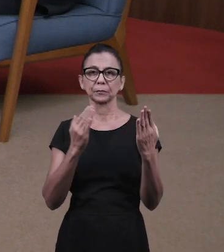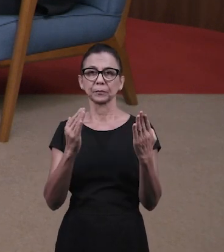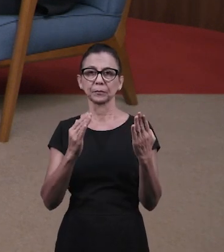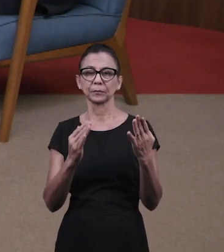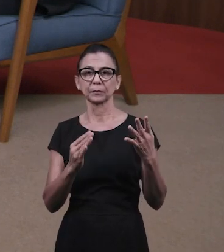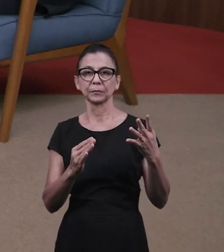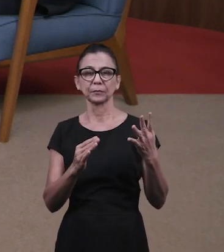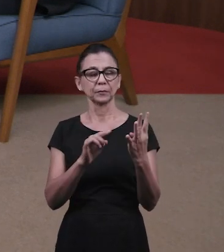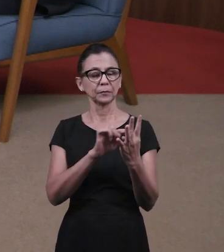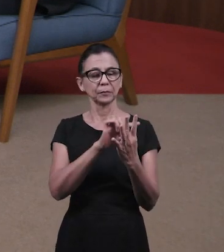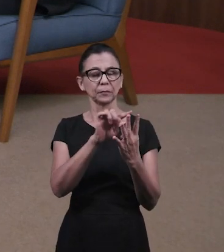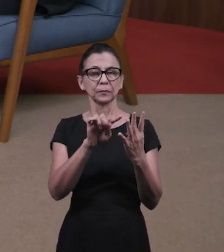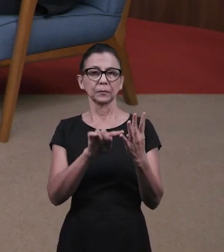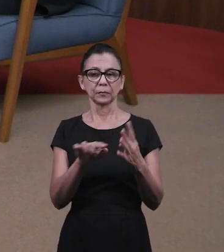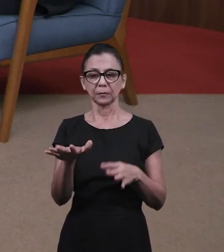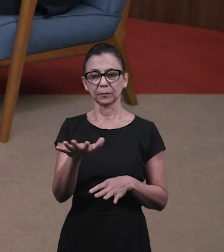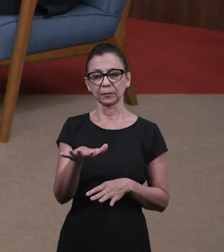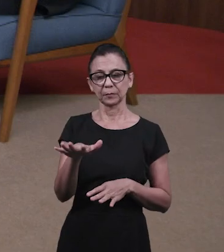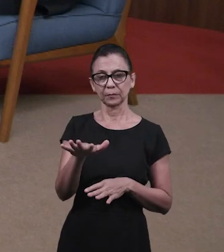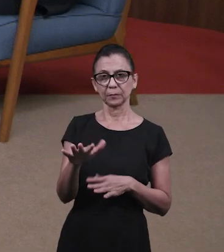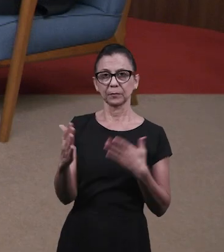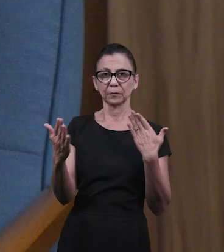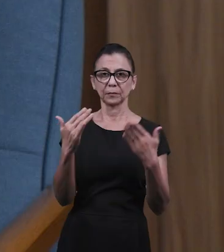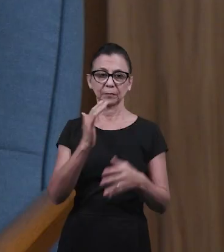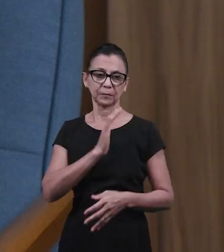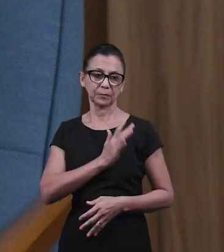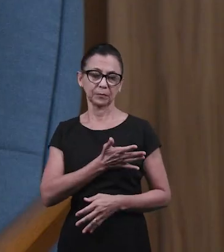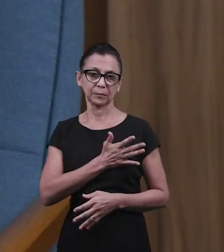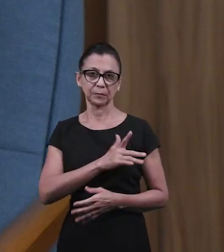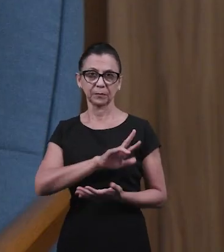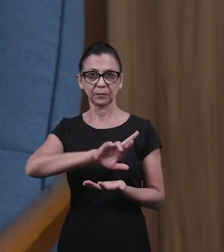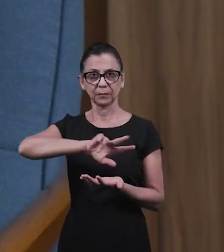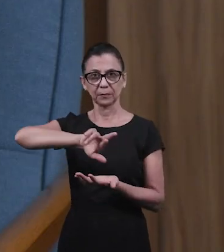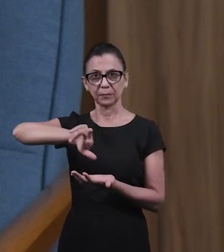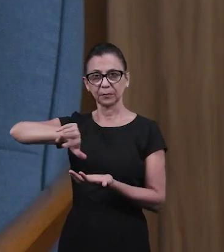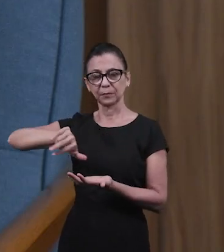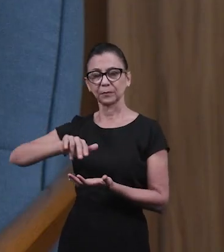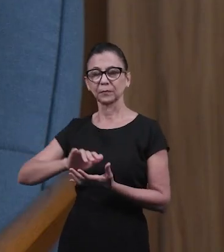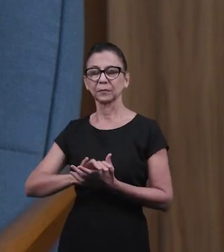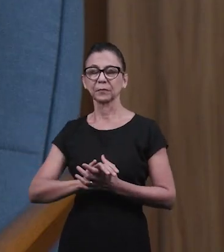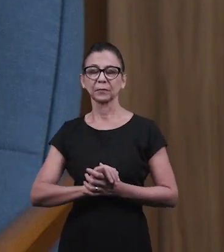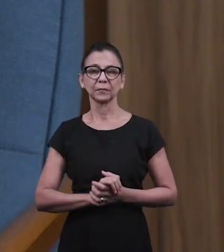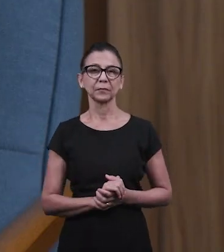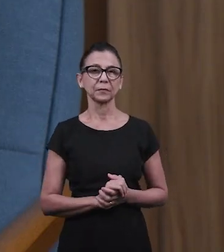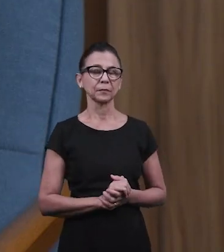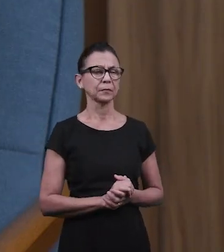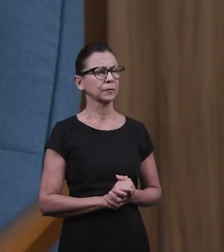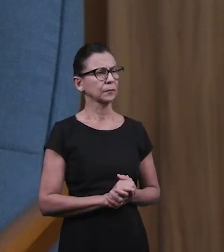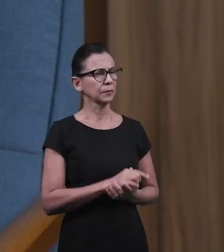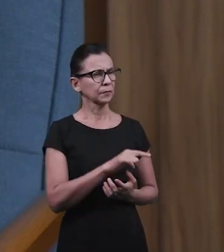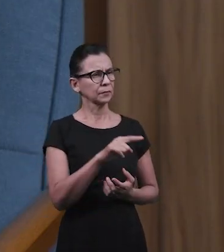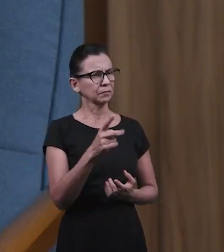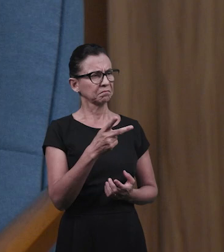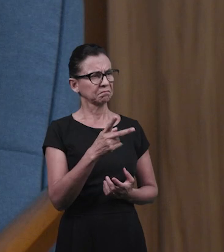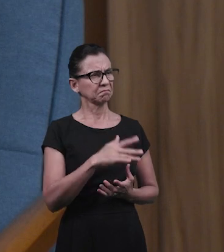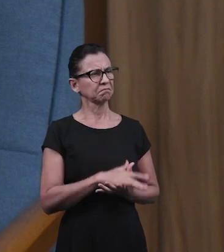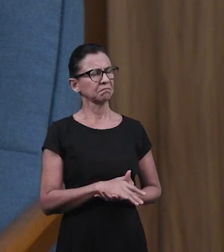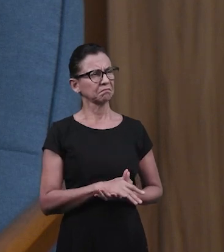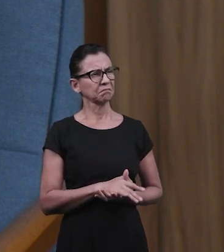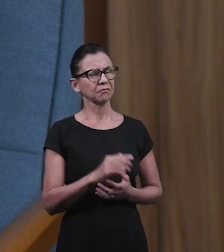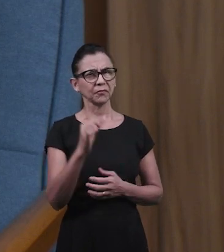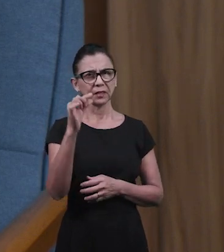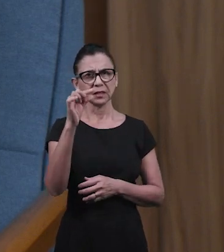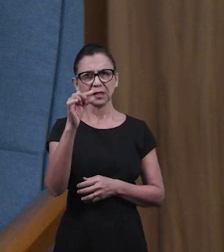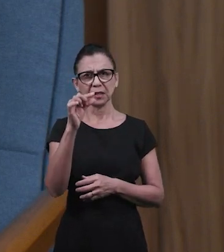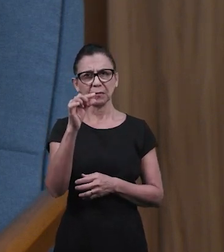de cœurs. Quelle merveille! Donc, regardez bien, Pasteur Sergio, Pasteur Daniel ont dit une chose ici. La